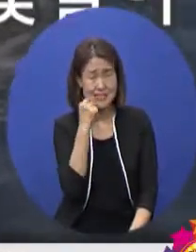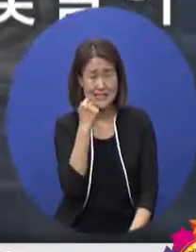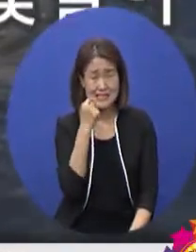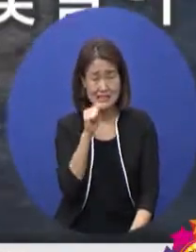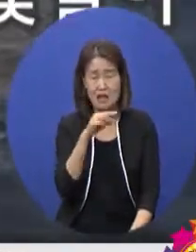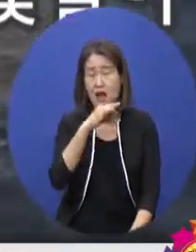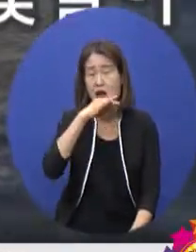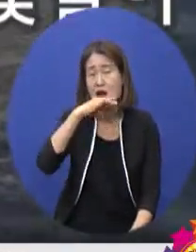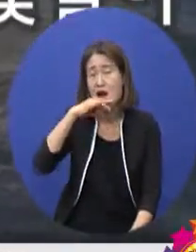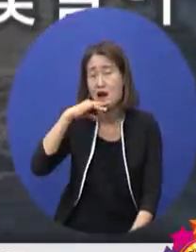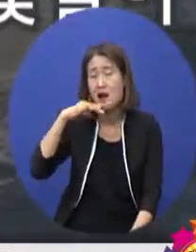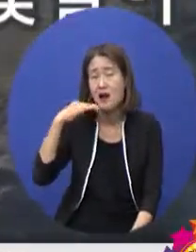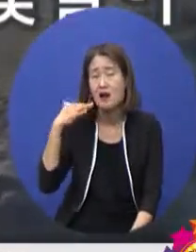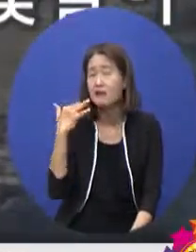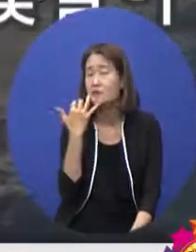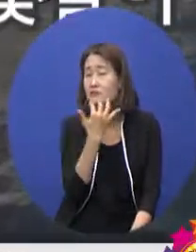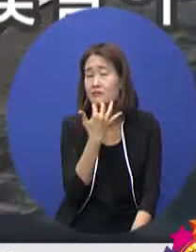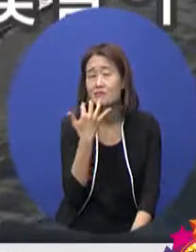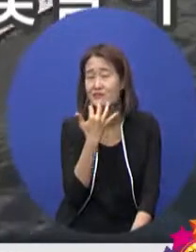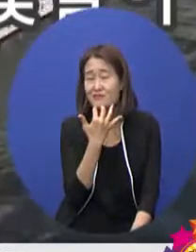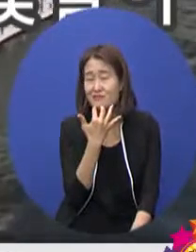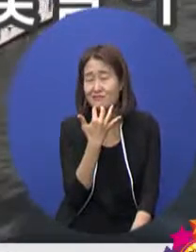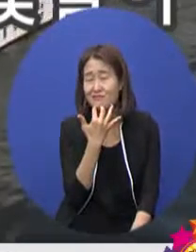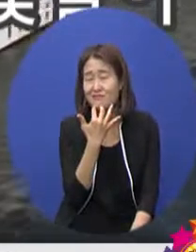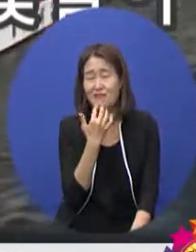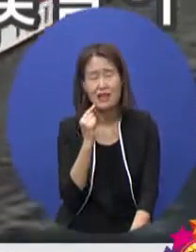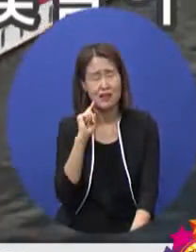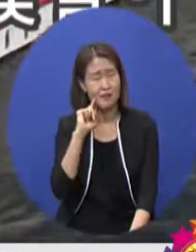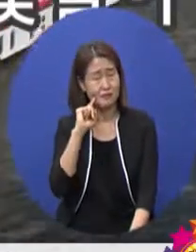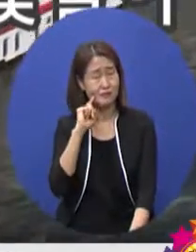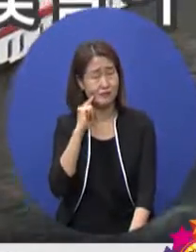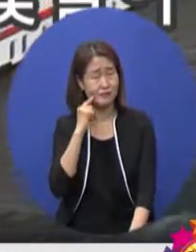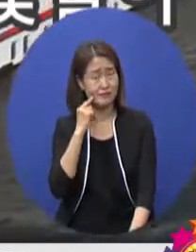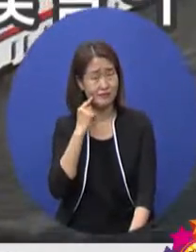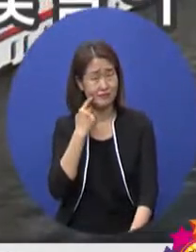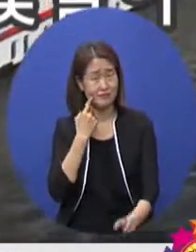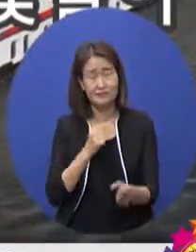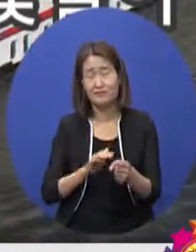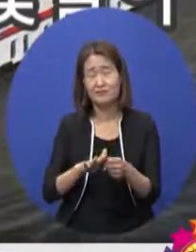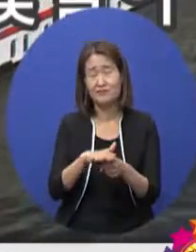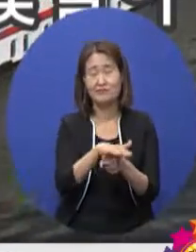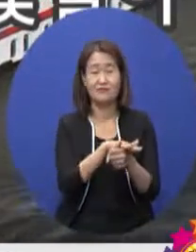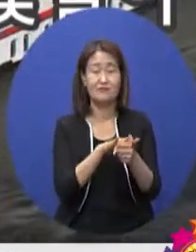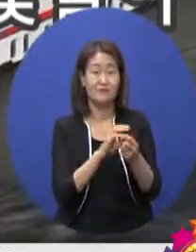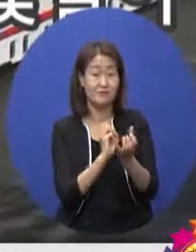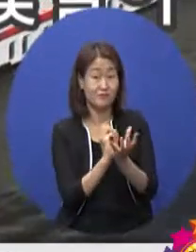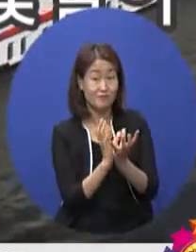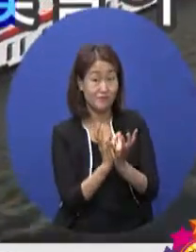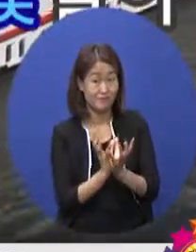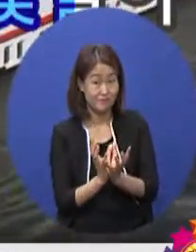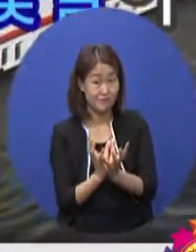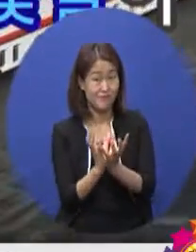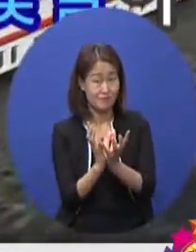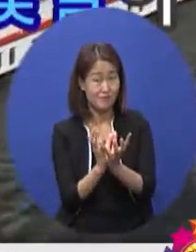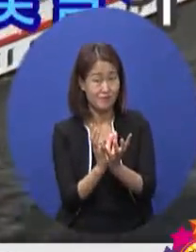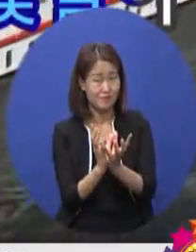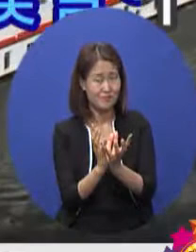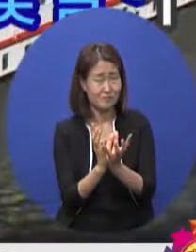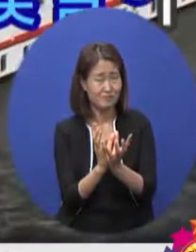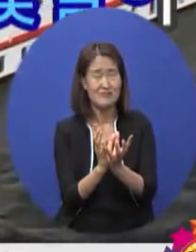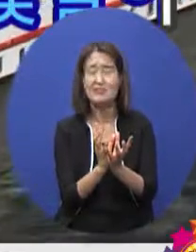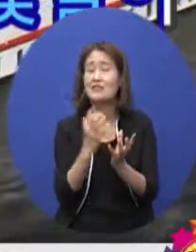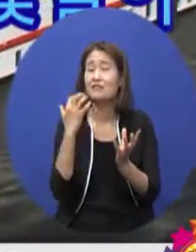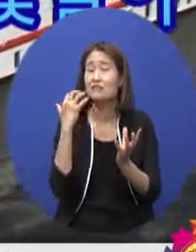빨간 노랑 분홍빛에 꽃 피운 사랑 꽃물이